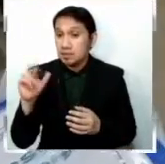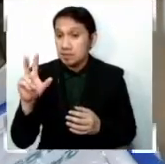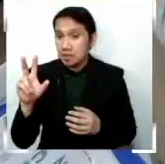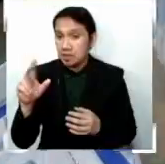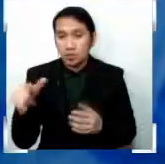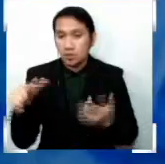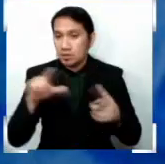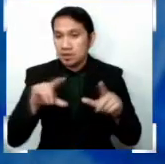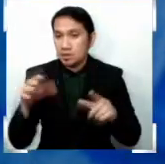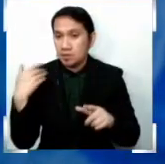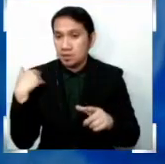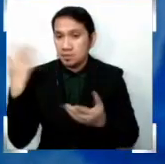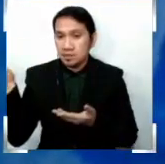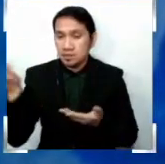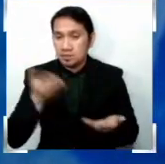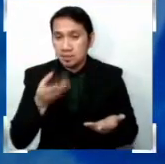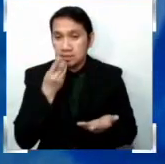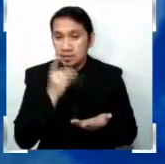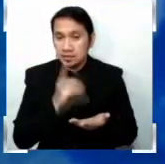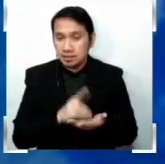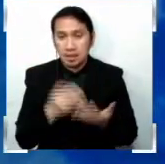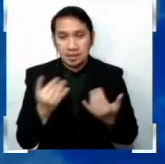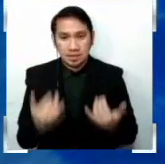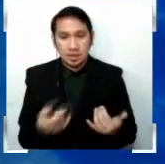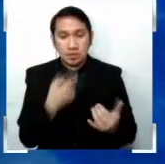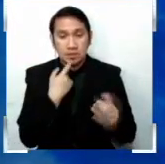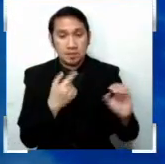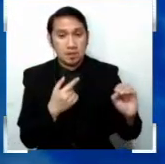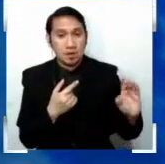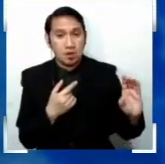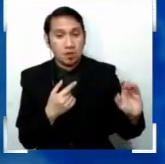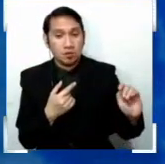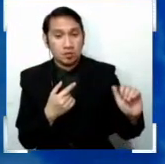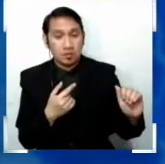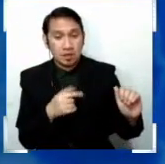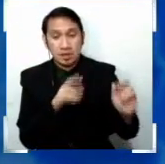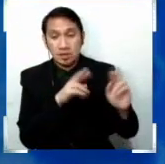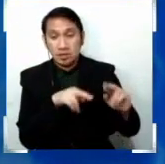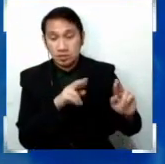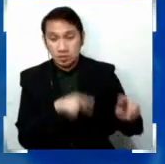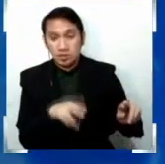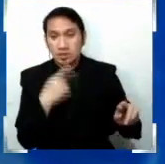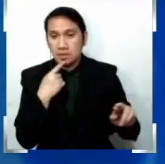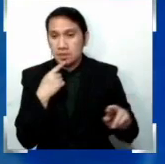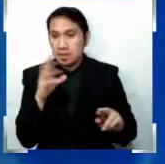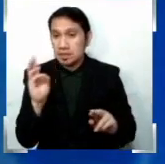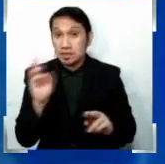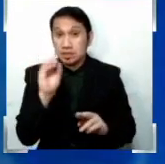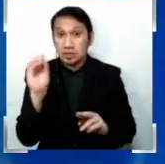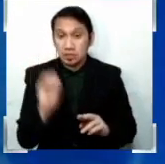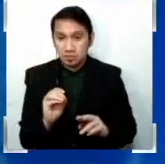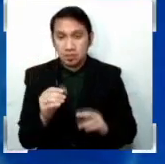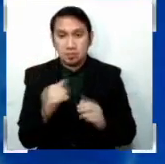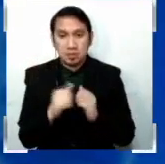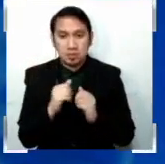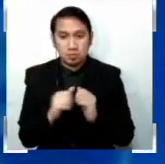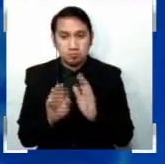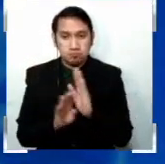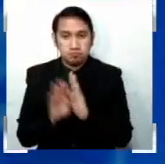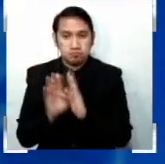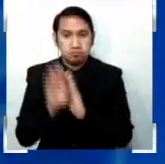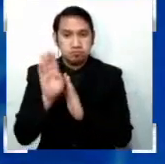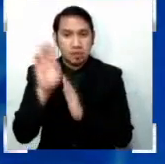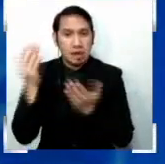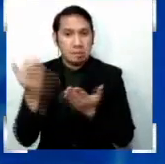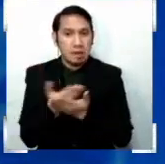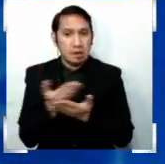ng datos. Sa pag-aaral ng Okta Research noong August 10, 16, nasa 60% ang growth rate ng mga bagong kaso sa NCR.